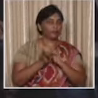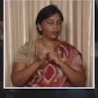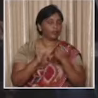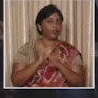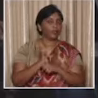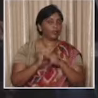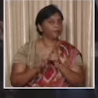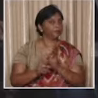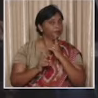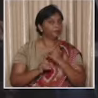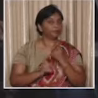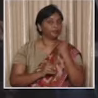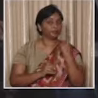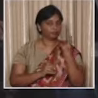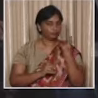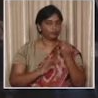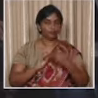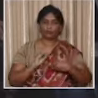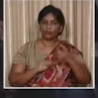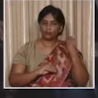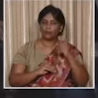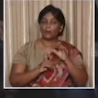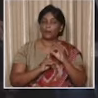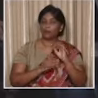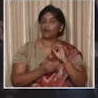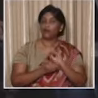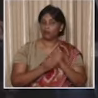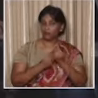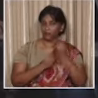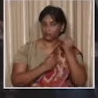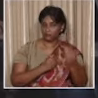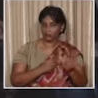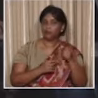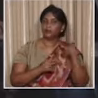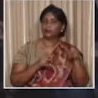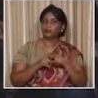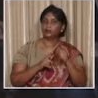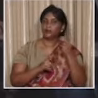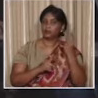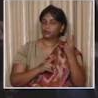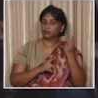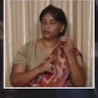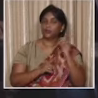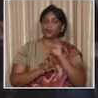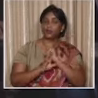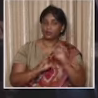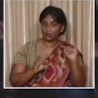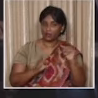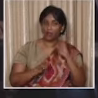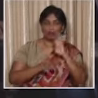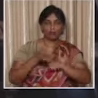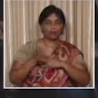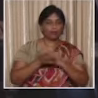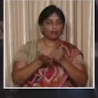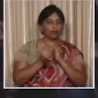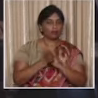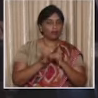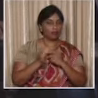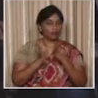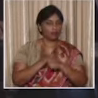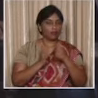ए पणत मगिन रुपियल 1000क वेडिवीमक पुद्गलिकांशे अयट दुन्ना ए वगेम 2016 अयवय सहन पणतक